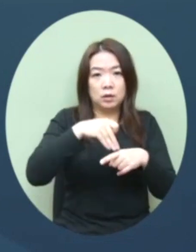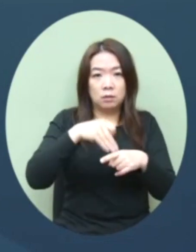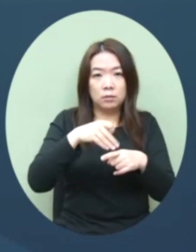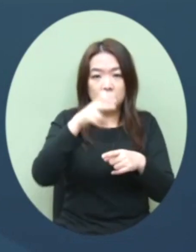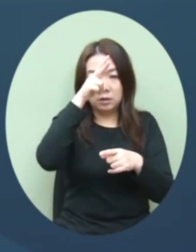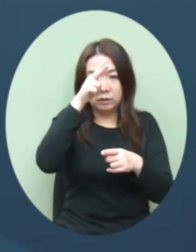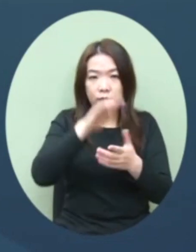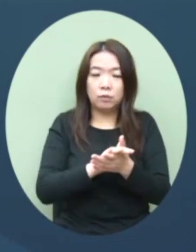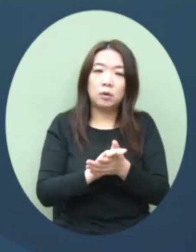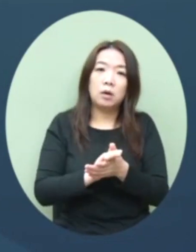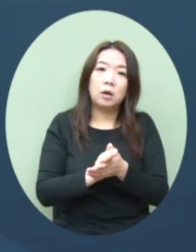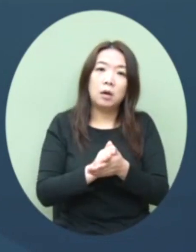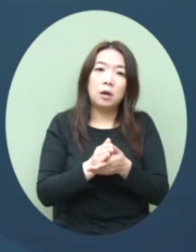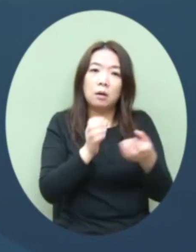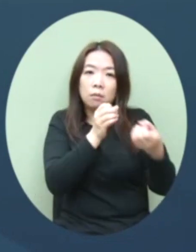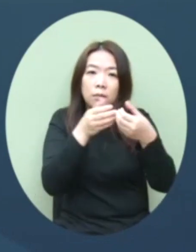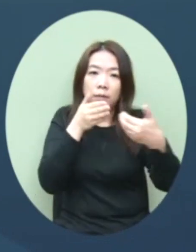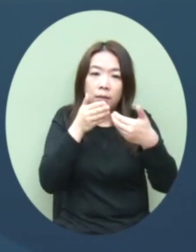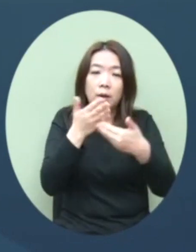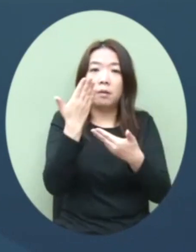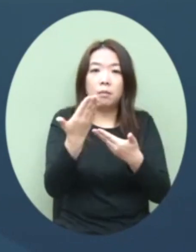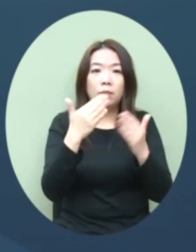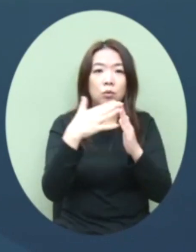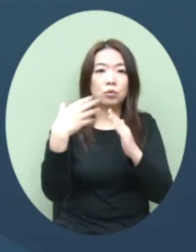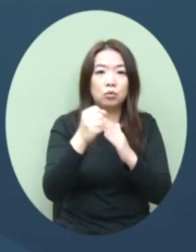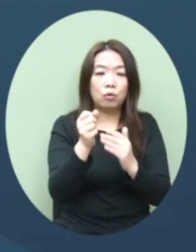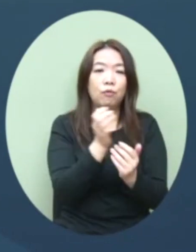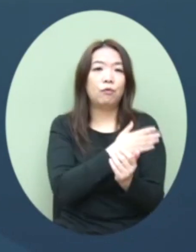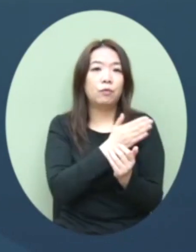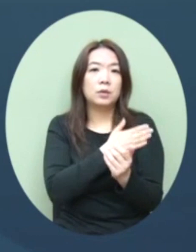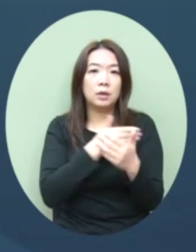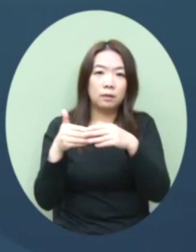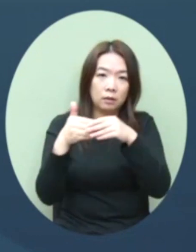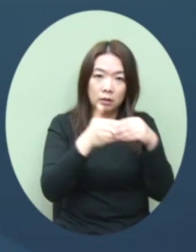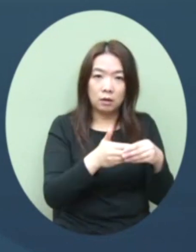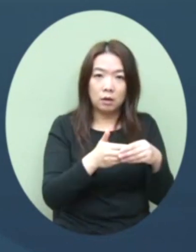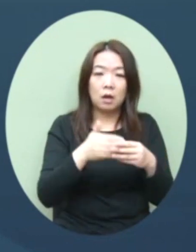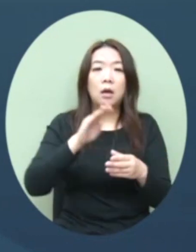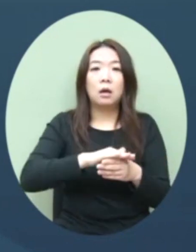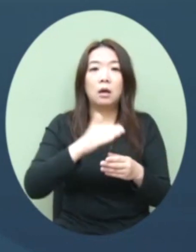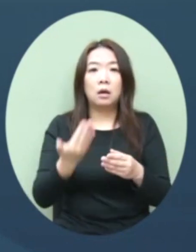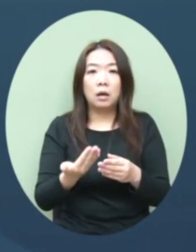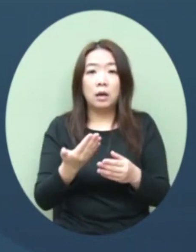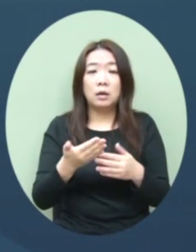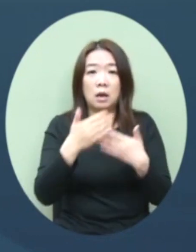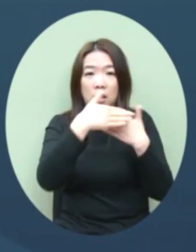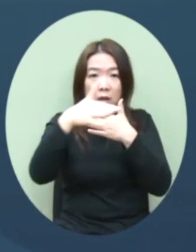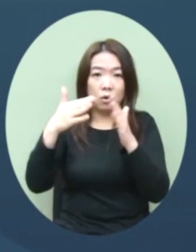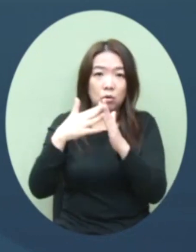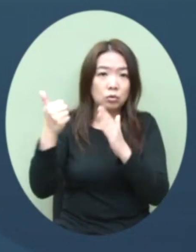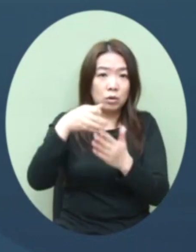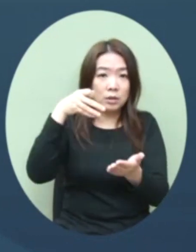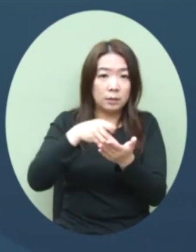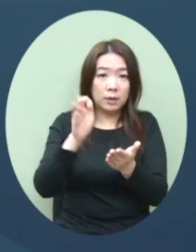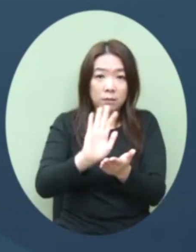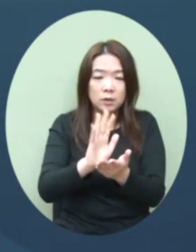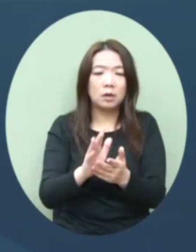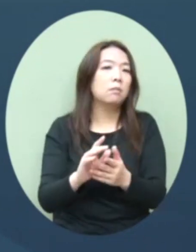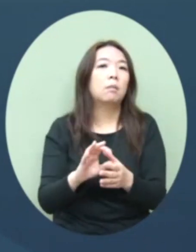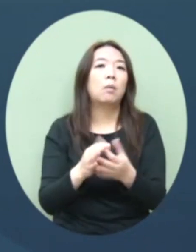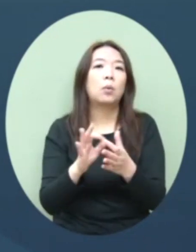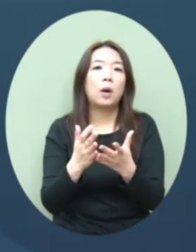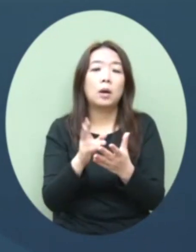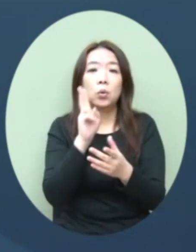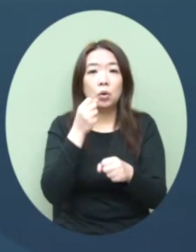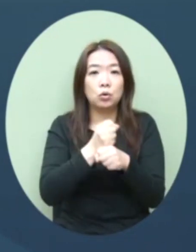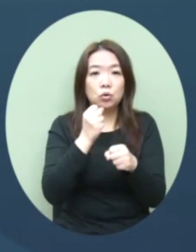就由五位的局長來牽頭但是不是等於其他的局長不要參與如果在做